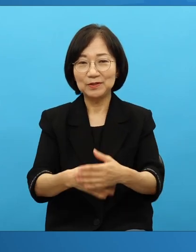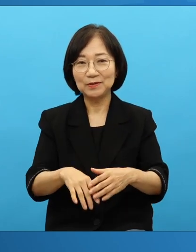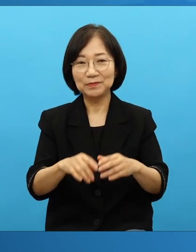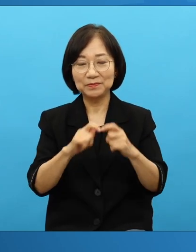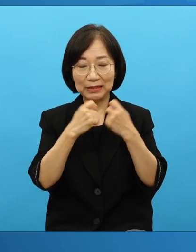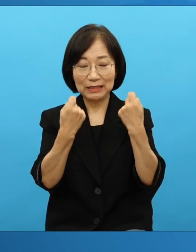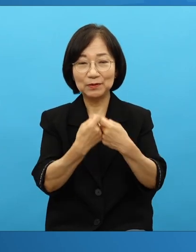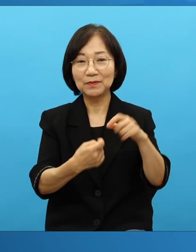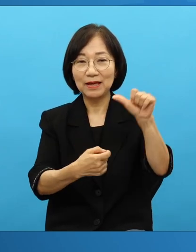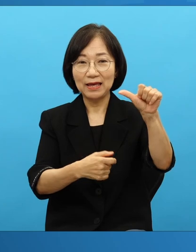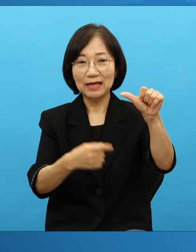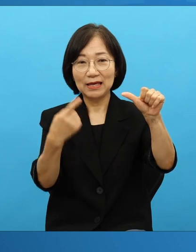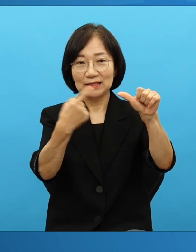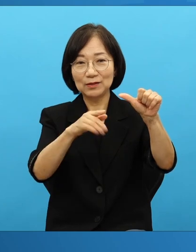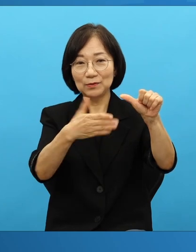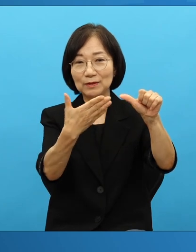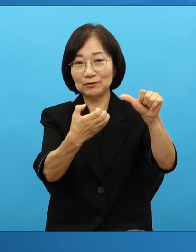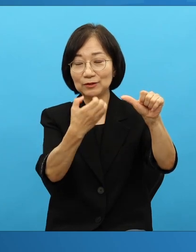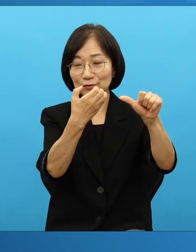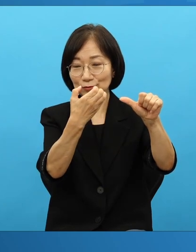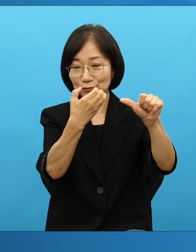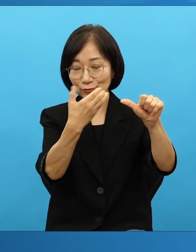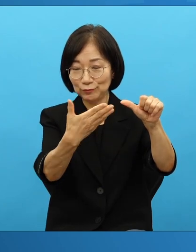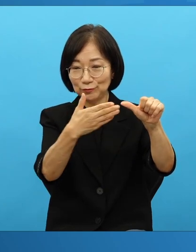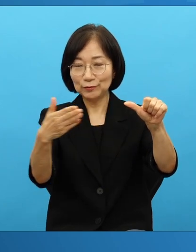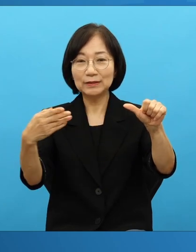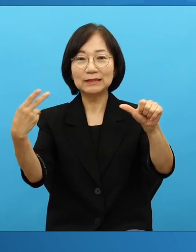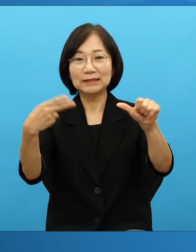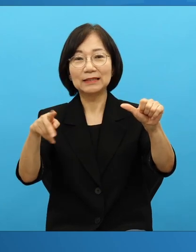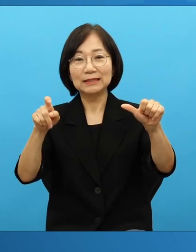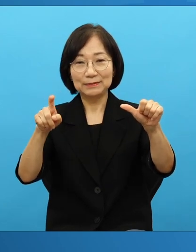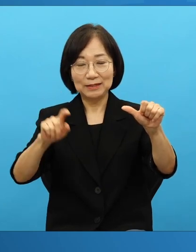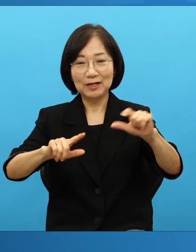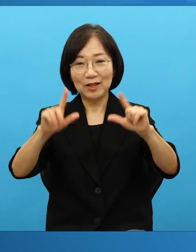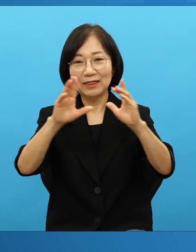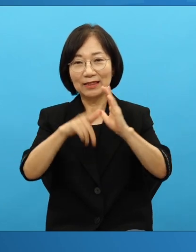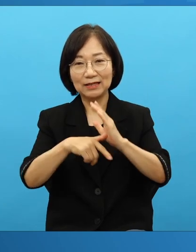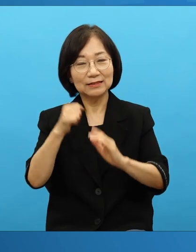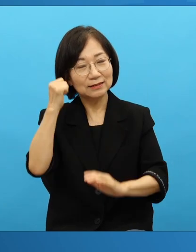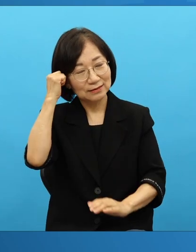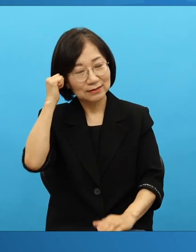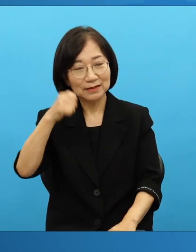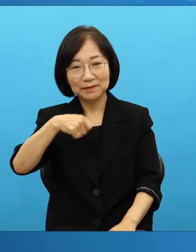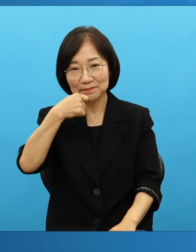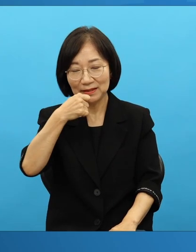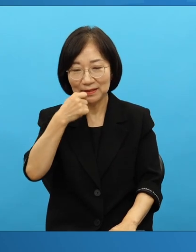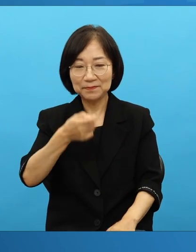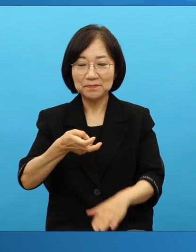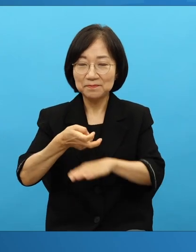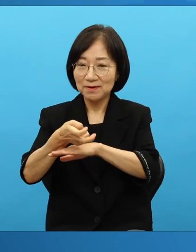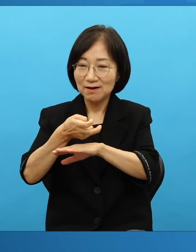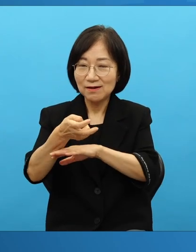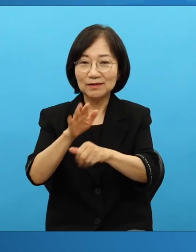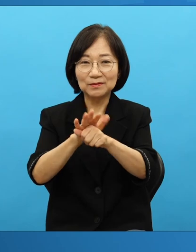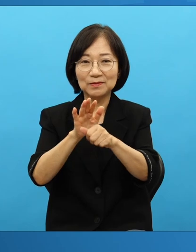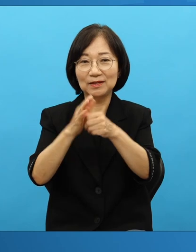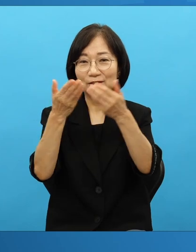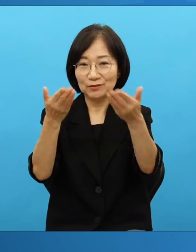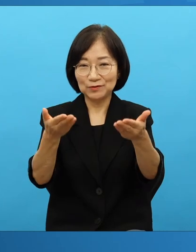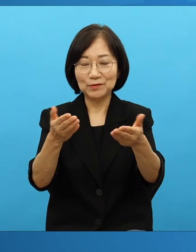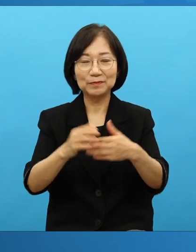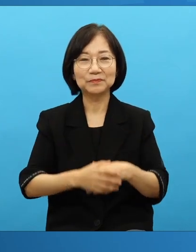1999년생부터 2011년생은 대회 기간 숙소, 식사, 차량이 제공되며 팀을 구성해 팀장을 중심으로 모든 대회 일정을